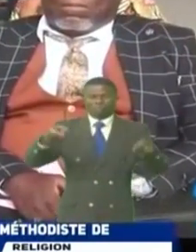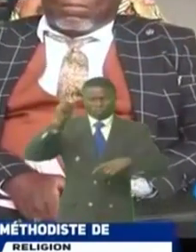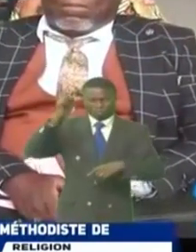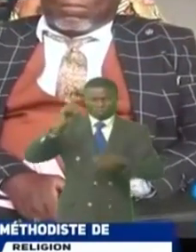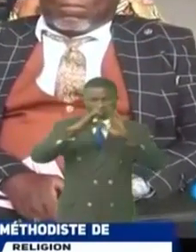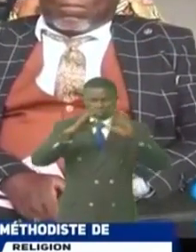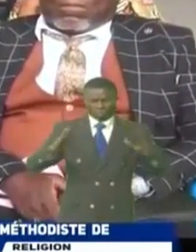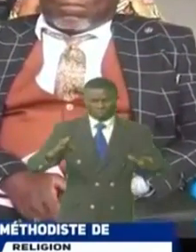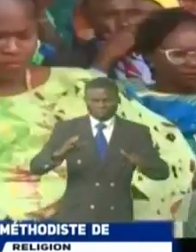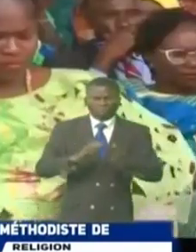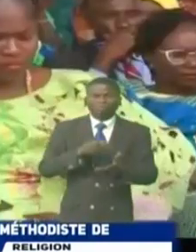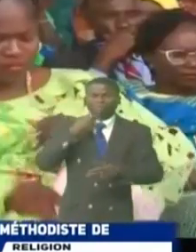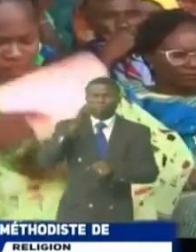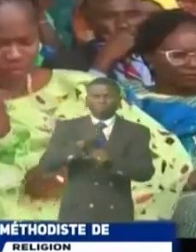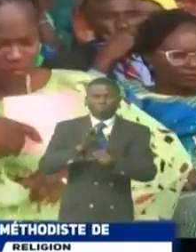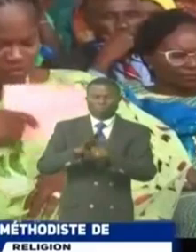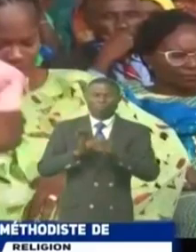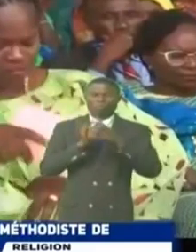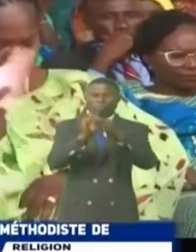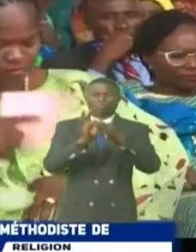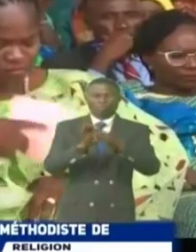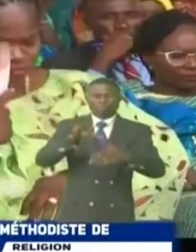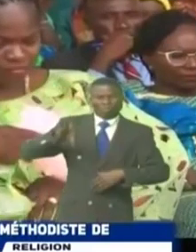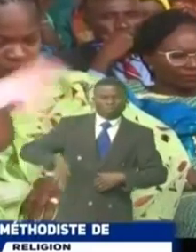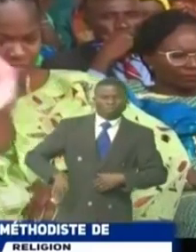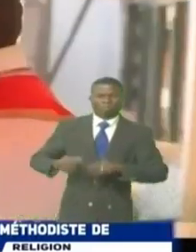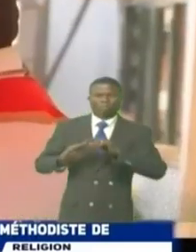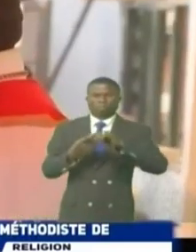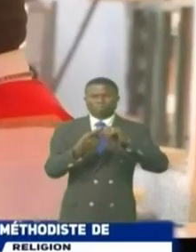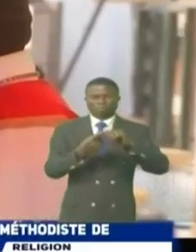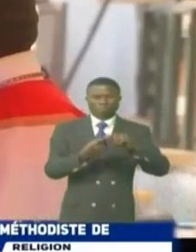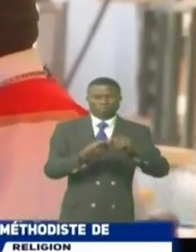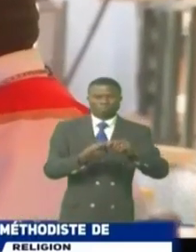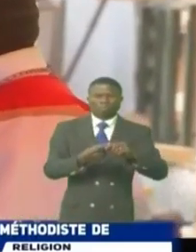première. Il a martelé sur l'attachement et l'intérêt particulier